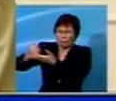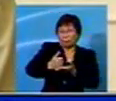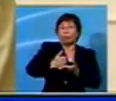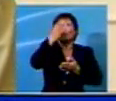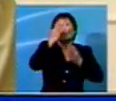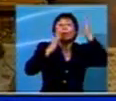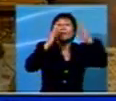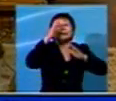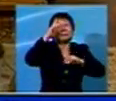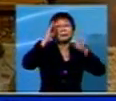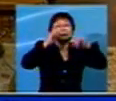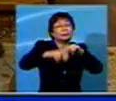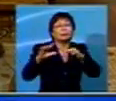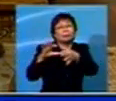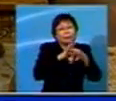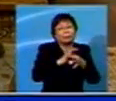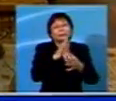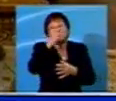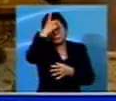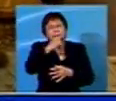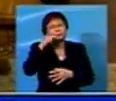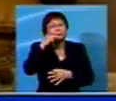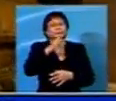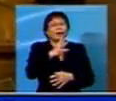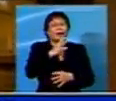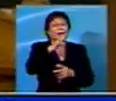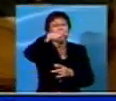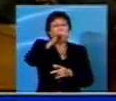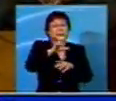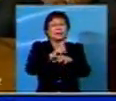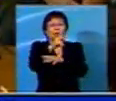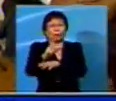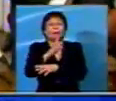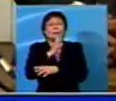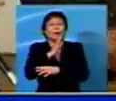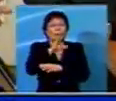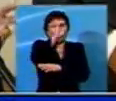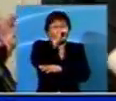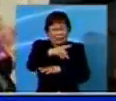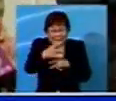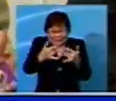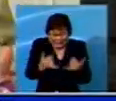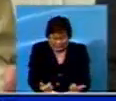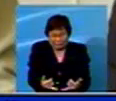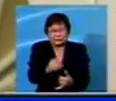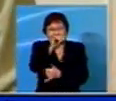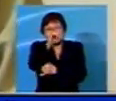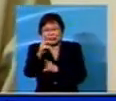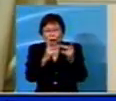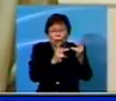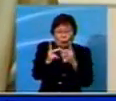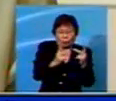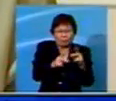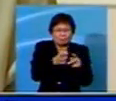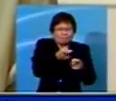padu Datuk Seri hishamuddin berkata demikian pada sidang media khas di Kuala Lumpur tambahnya dalam operasi kali ini jawatankuasa komunikasi